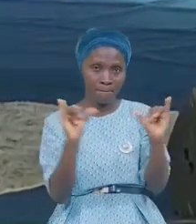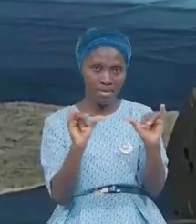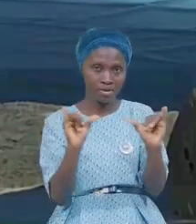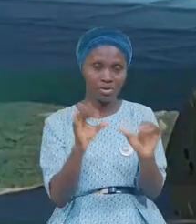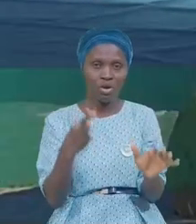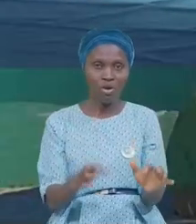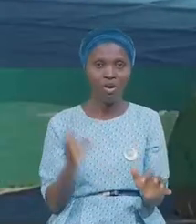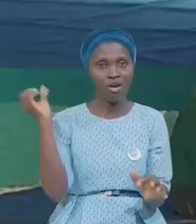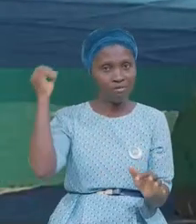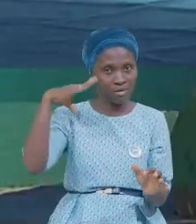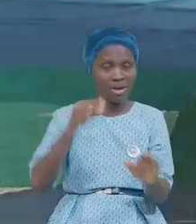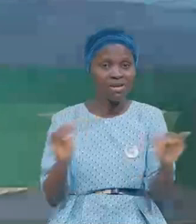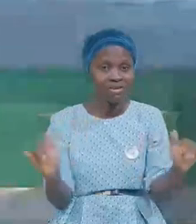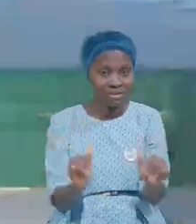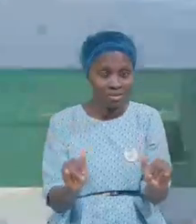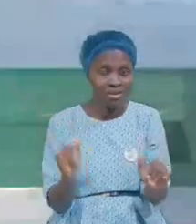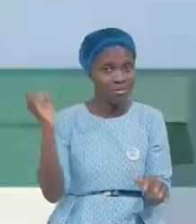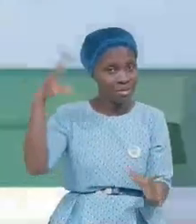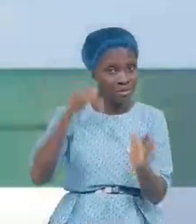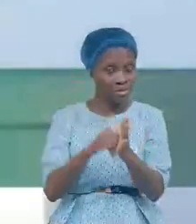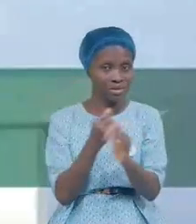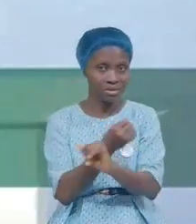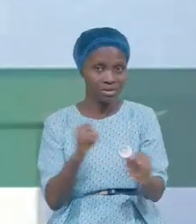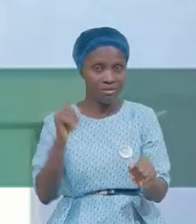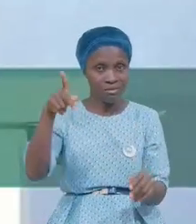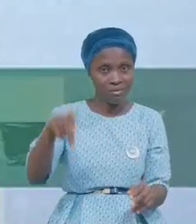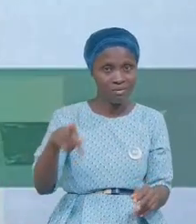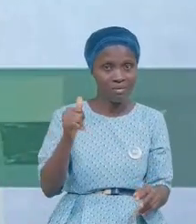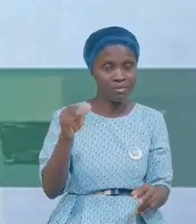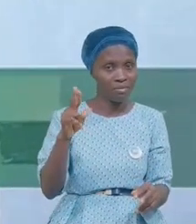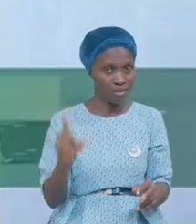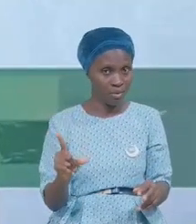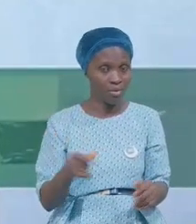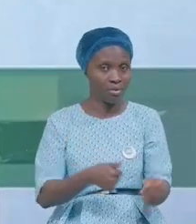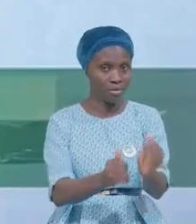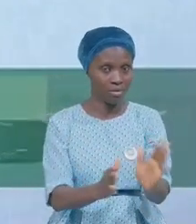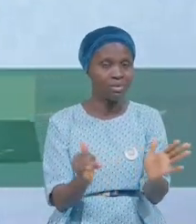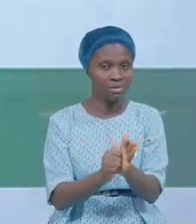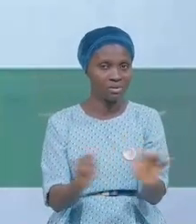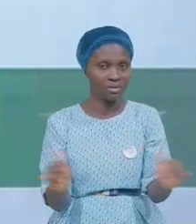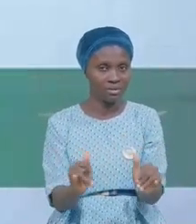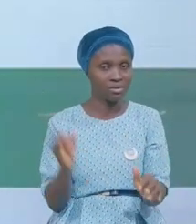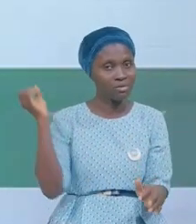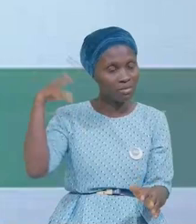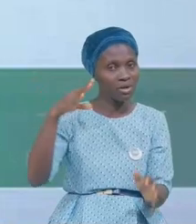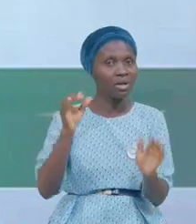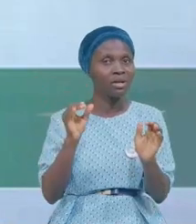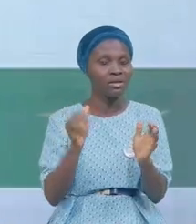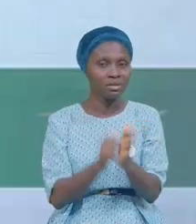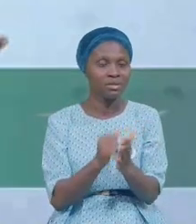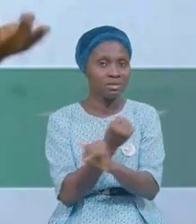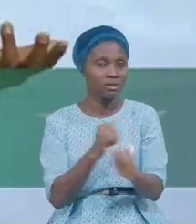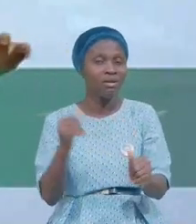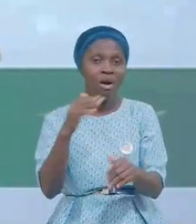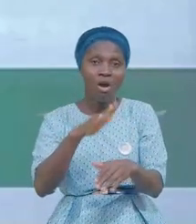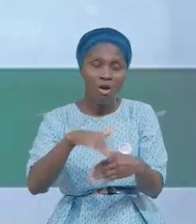des mêmes mesures, participant de la même mesure de grâce, de puissance et de foi qui a sauvé chacun de